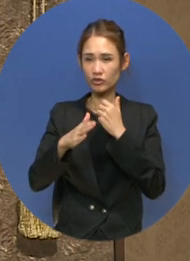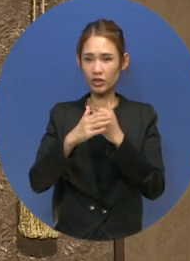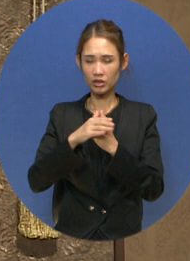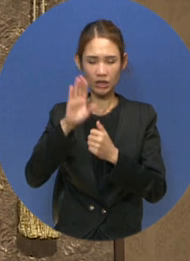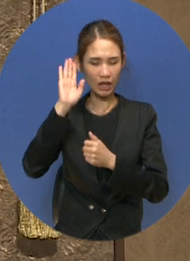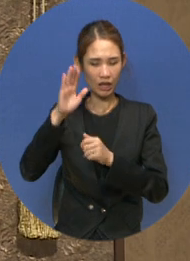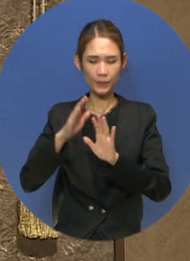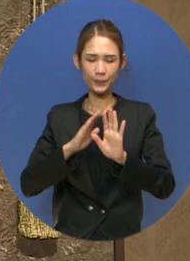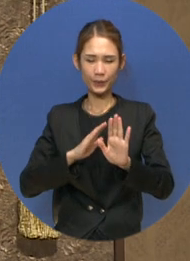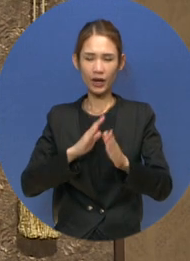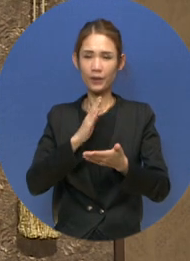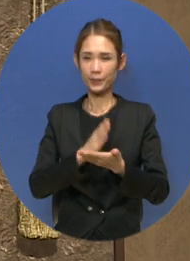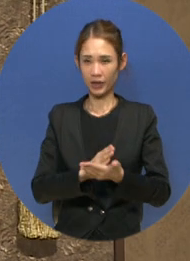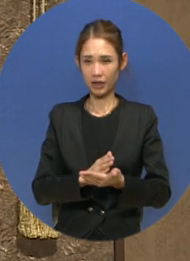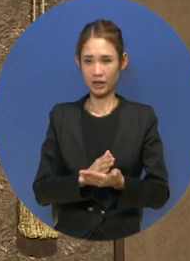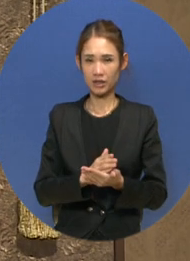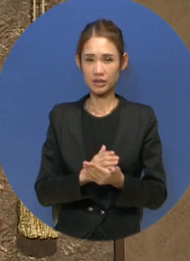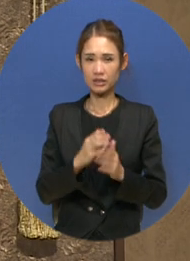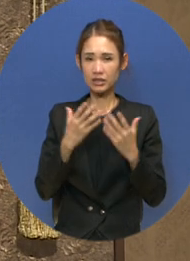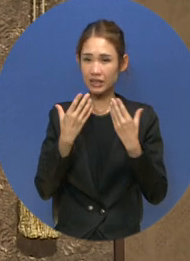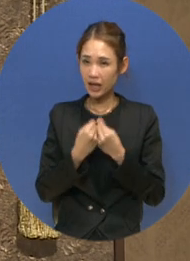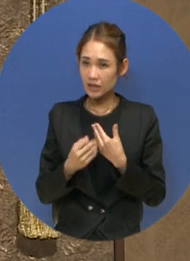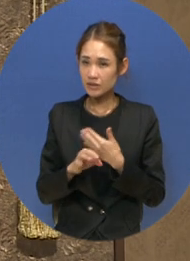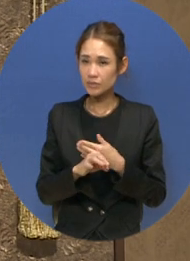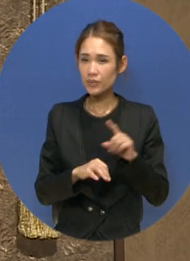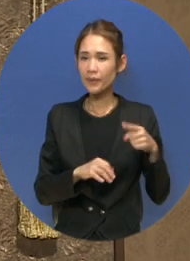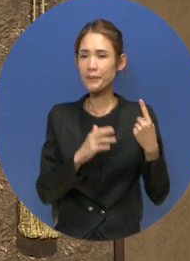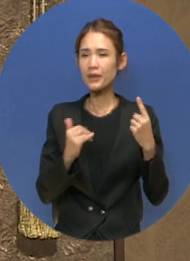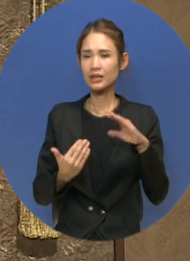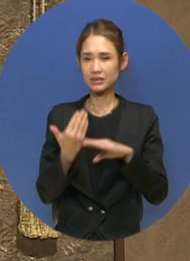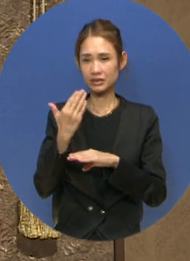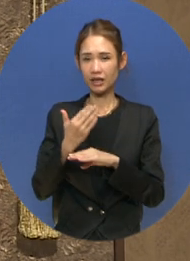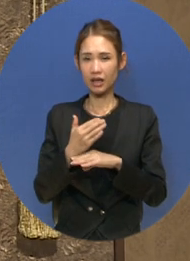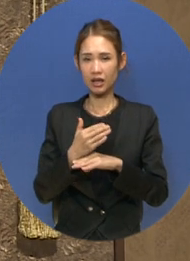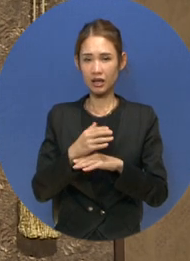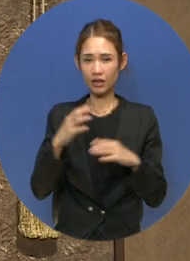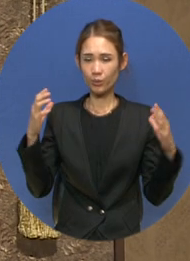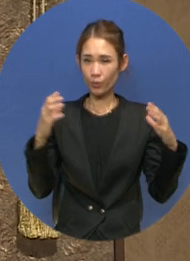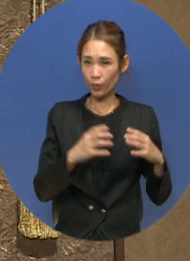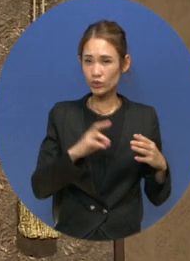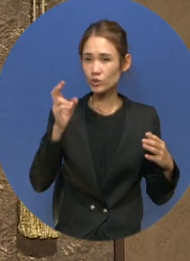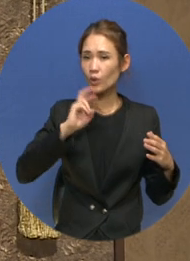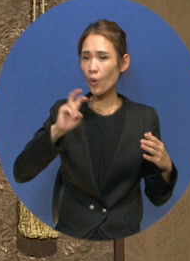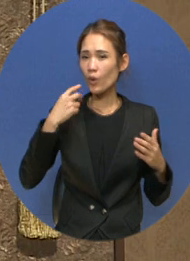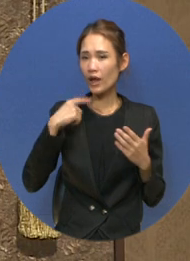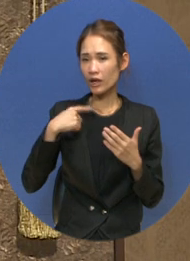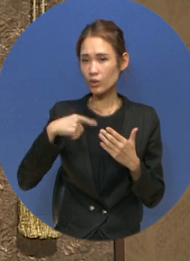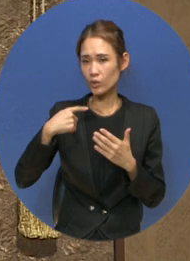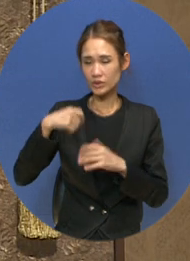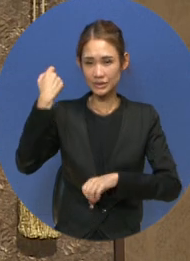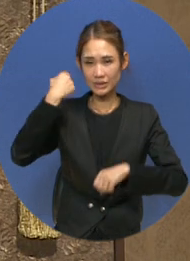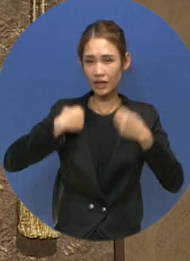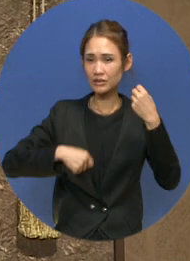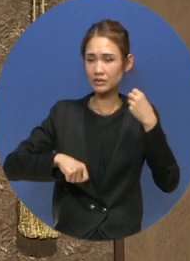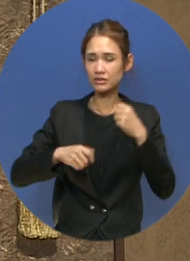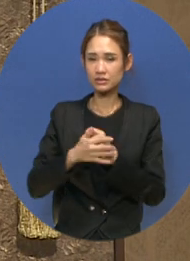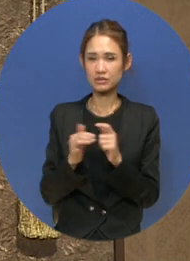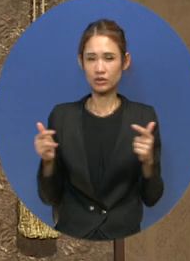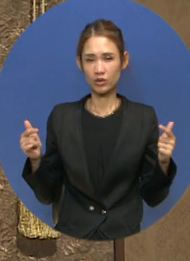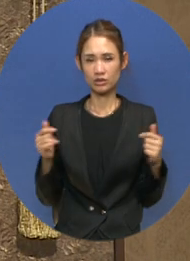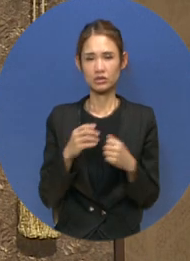될 부분이다. 특히 그 100명 이상이 모이는 뭐 노래교실이라든가 뭐 예. 댄스 스포츠 프로그램 같은